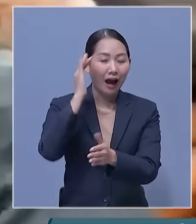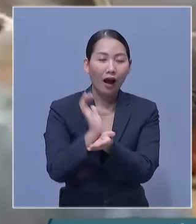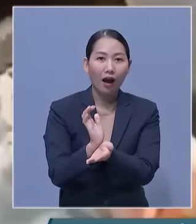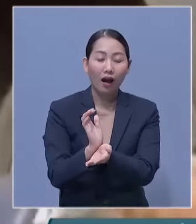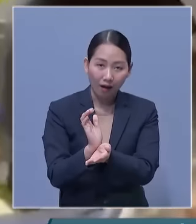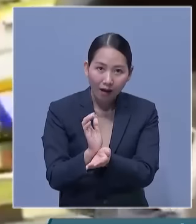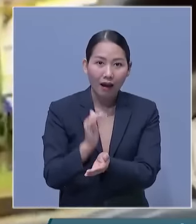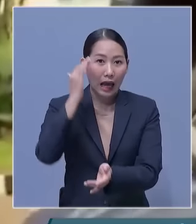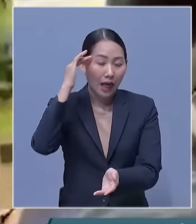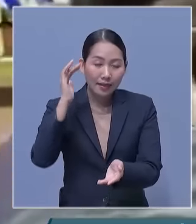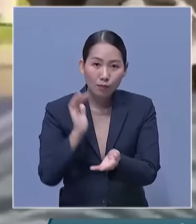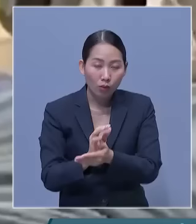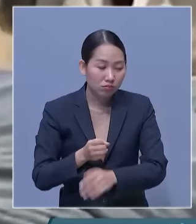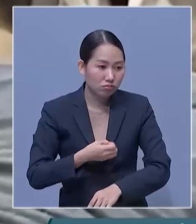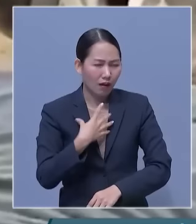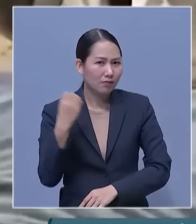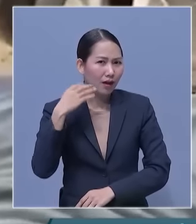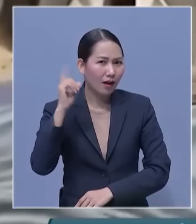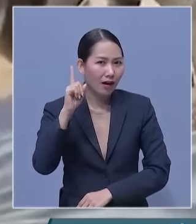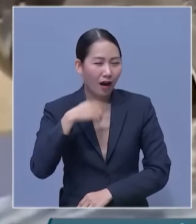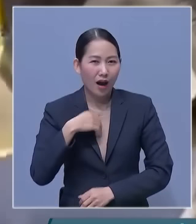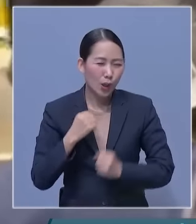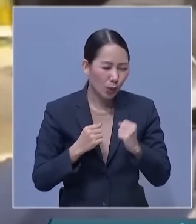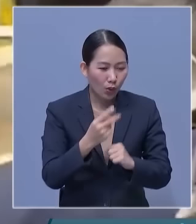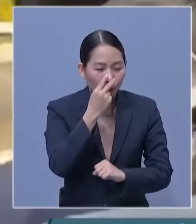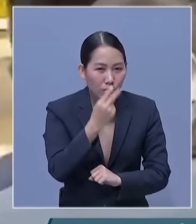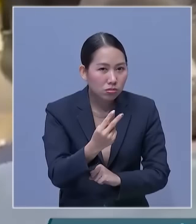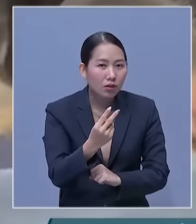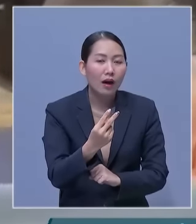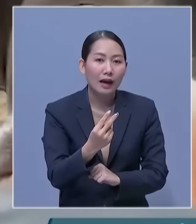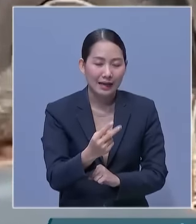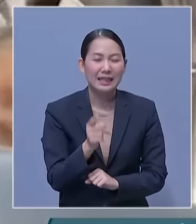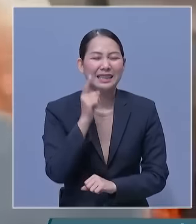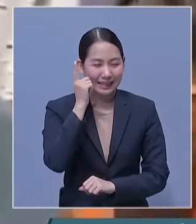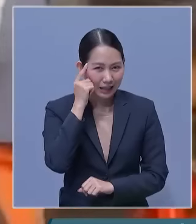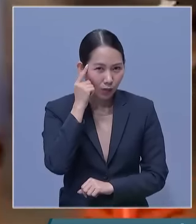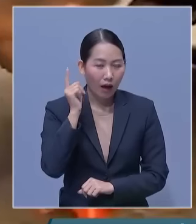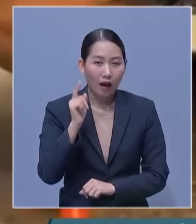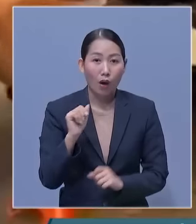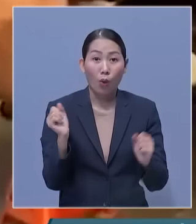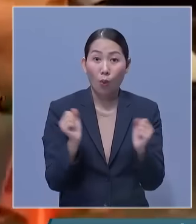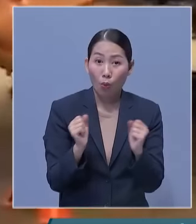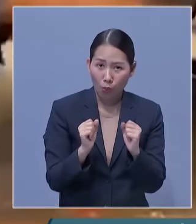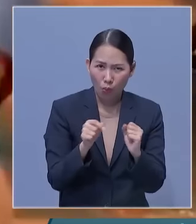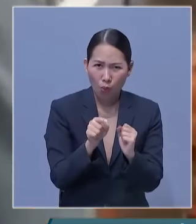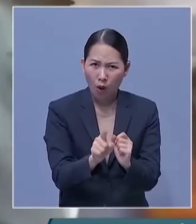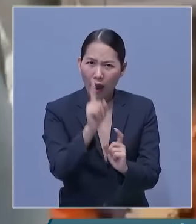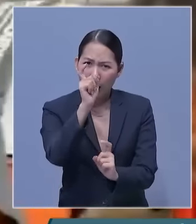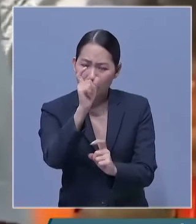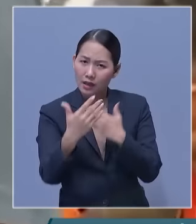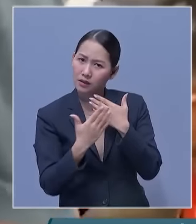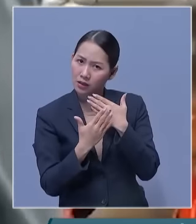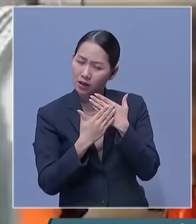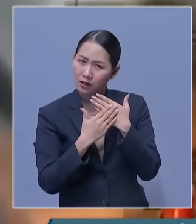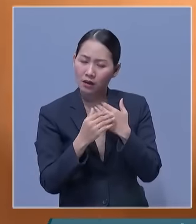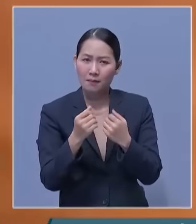ตรวจเนี่ยต้องรีบวิ่งมาดูว่ารถคันนี้เกิดอะไรขึ้นเพราะตอนแรกกลัวว่าจะเกิดเหตุร้ายมีการบีบแปรดังขนาดนั้นน่ะนึกว่าขอความ